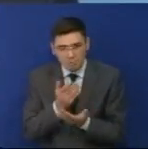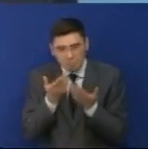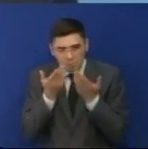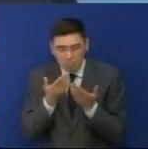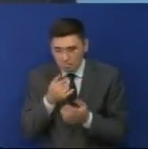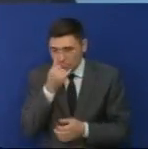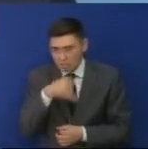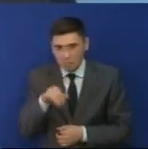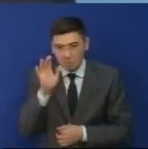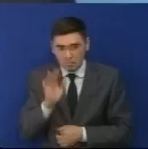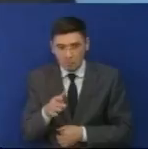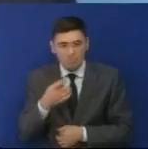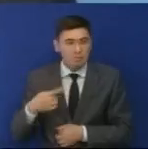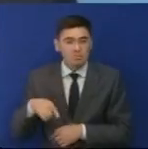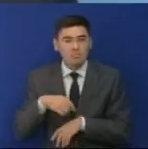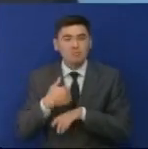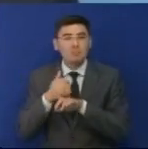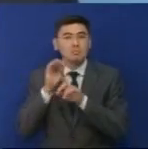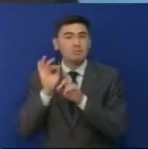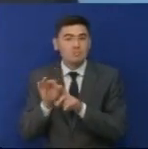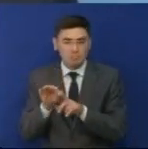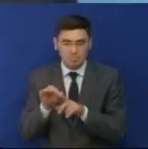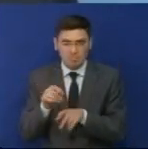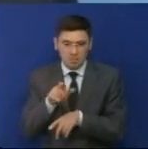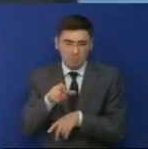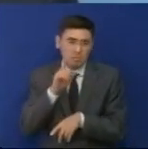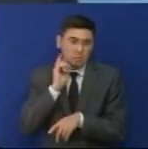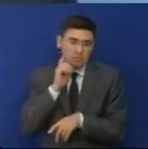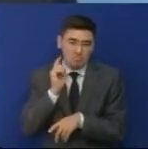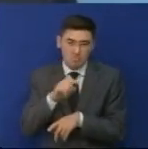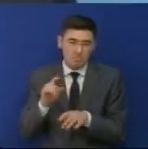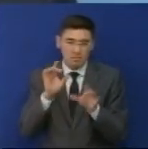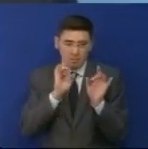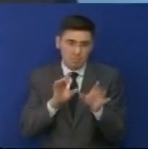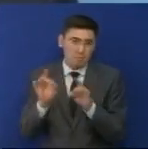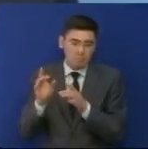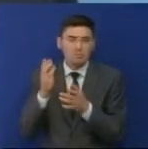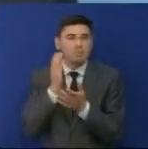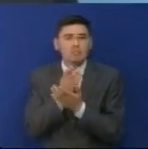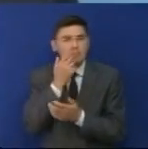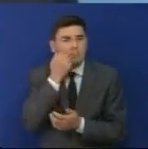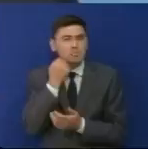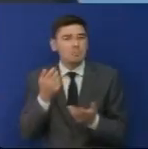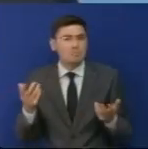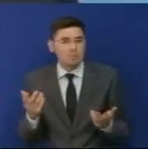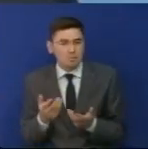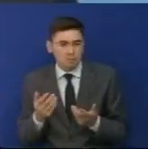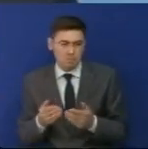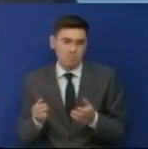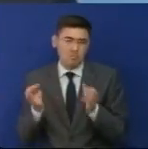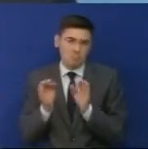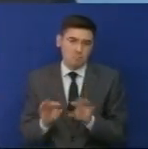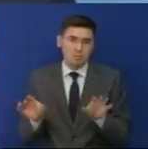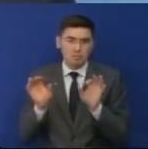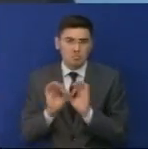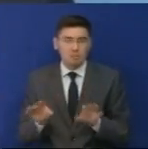цель нашей поездки, чтобы информировать молодежь, сказать, какие у них есть возможности, рассказать им, чтобы они